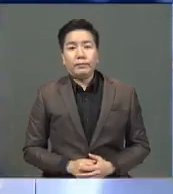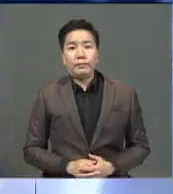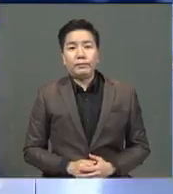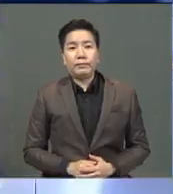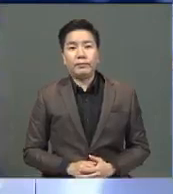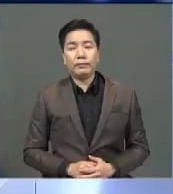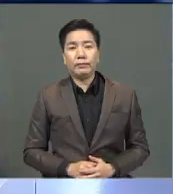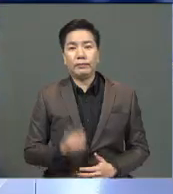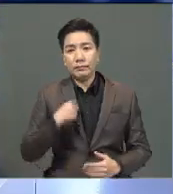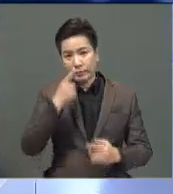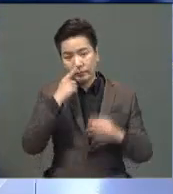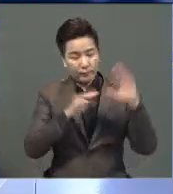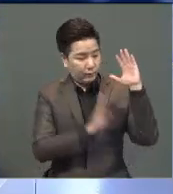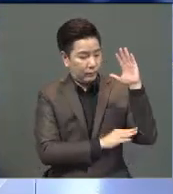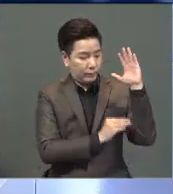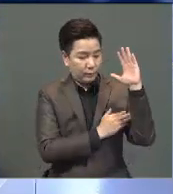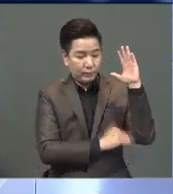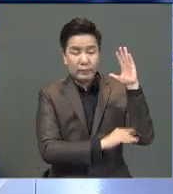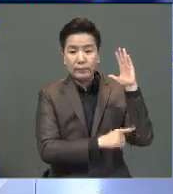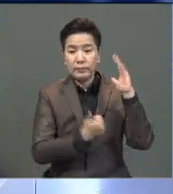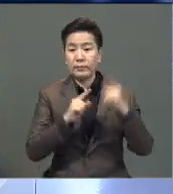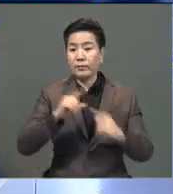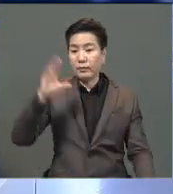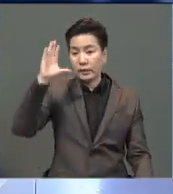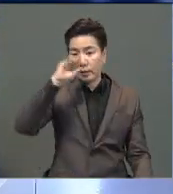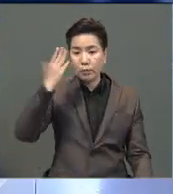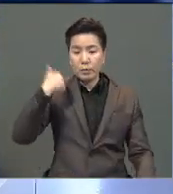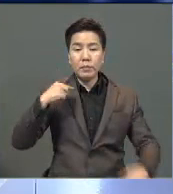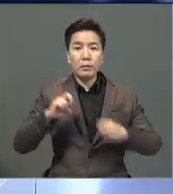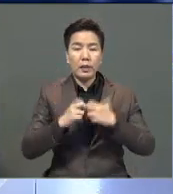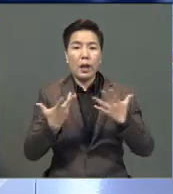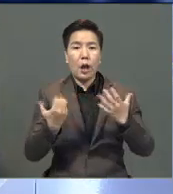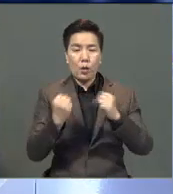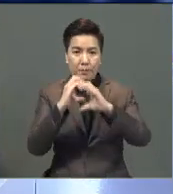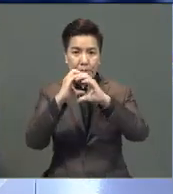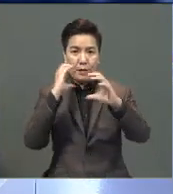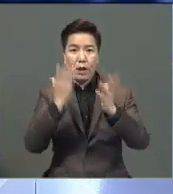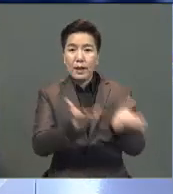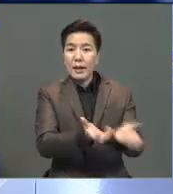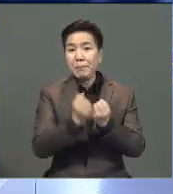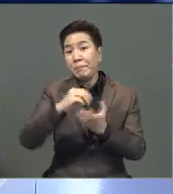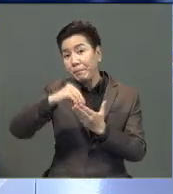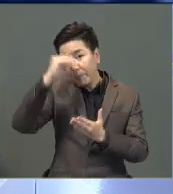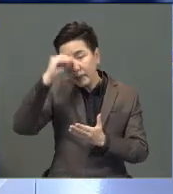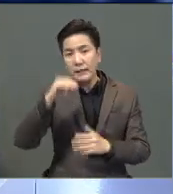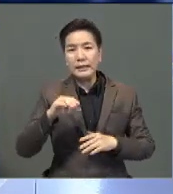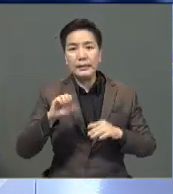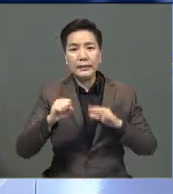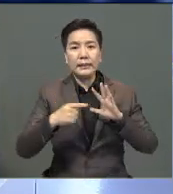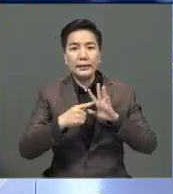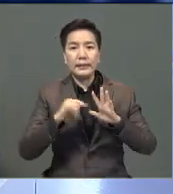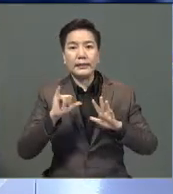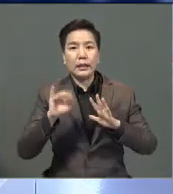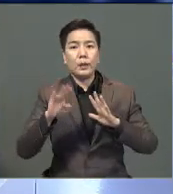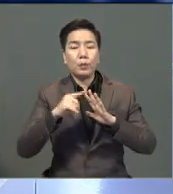ไปดูสถานการณ์ในพื้นที่จังหวัดชายแดนภาคใต้กันบ้างนะคะเมื่อคืนที่ผ่านมามีเหตุรถบัสรับส่งนักเรียนของโรงเรียนสายบุรีอิสลามวิ